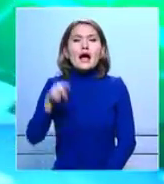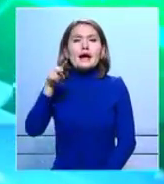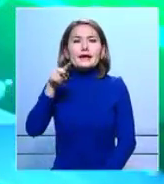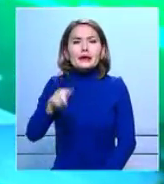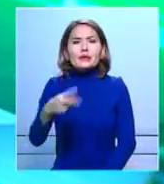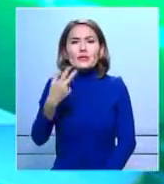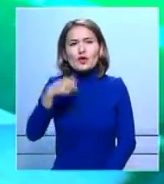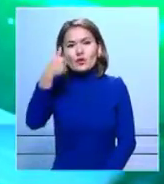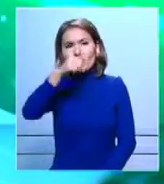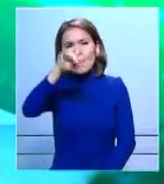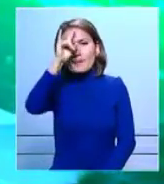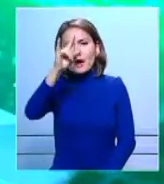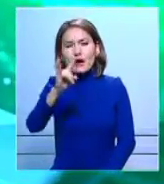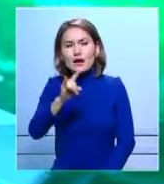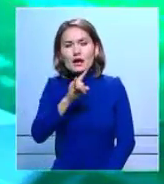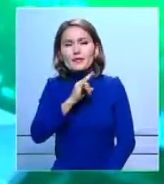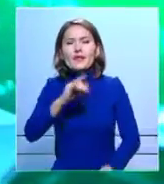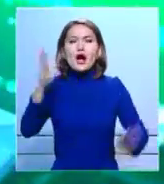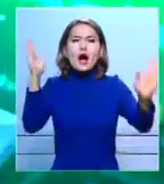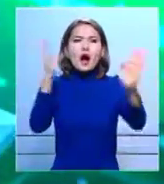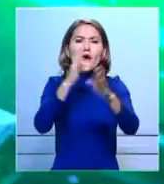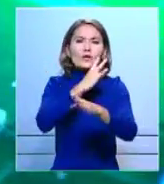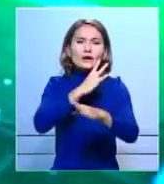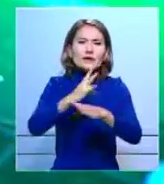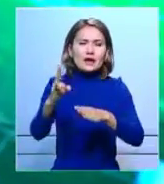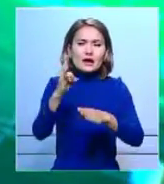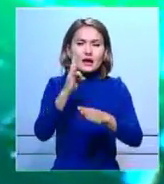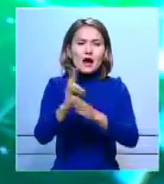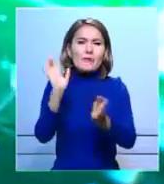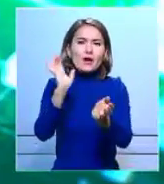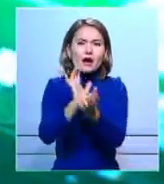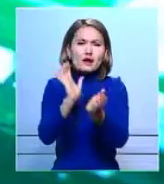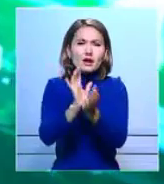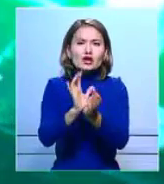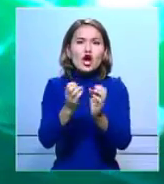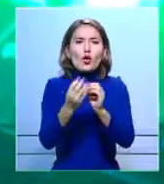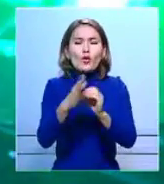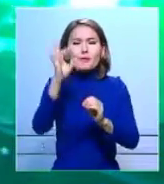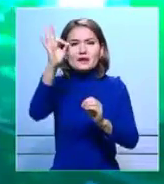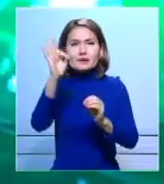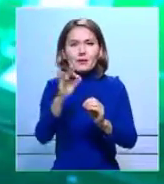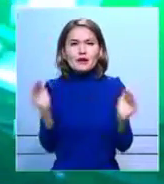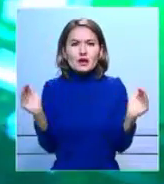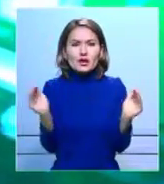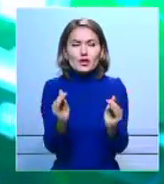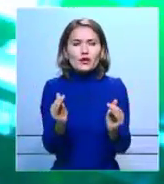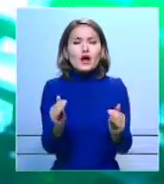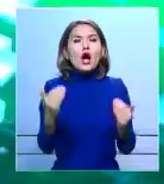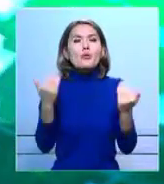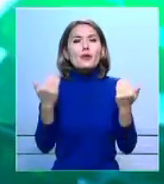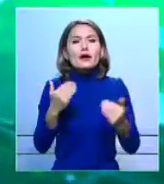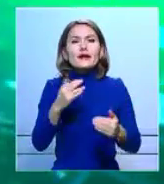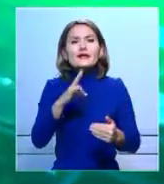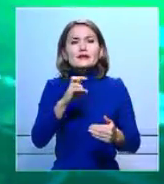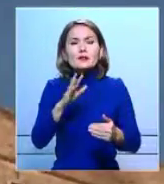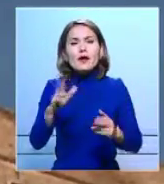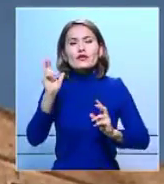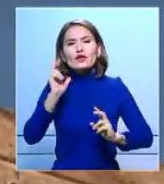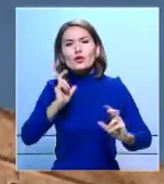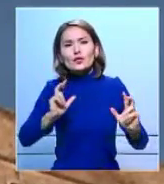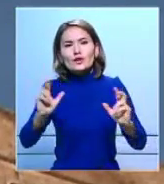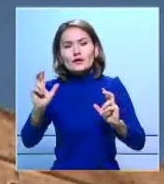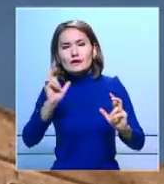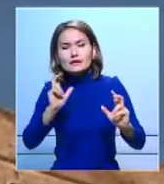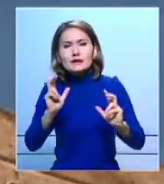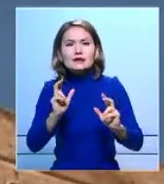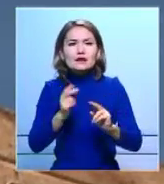2030 жылға дейін Қазақстан ауаға таралатын зиянды қалдықтардың көлемін 15% азайтпақ. Бұл туралы бүгін Назарбаев университеті президентінің